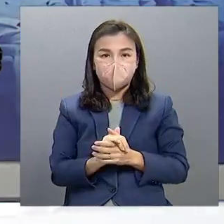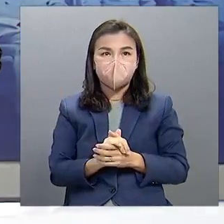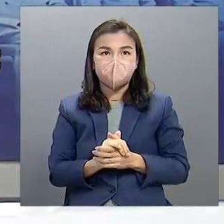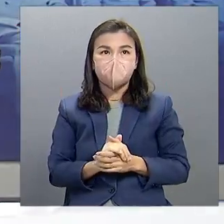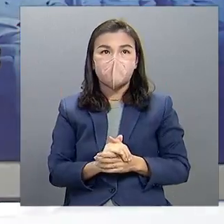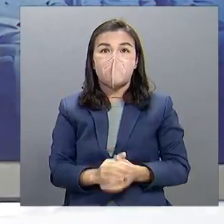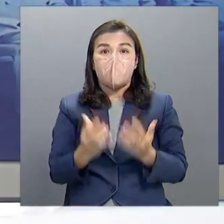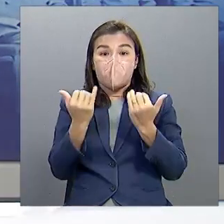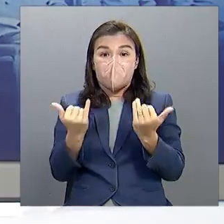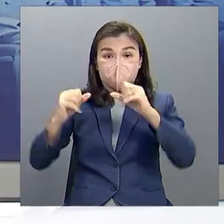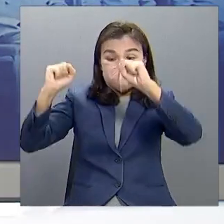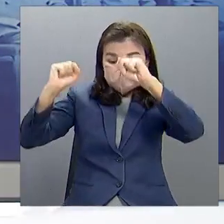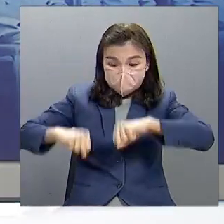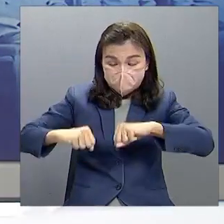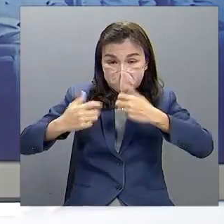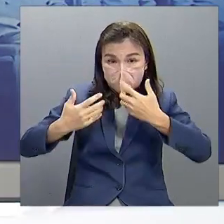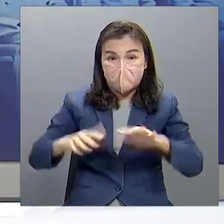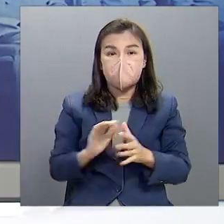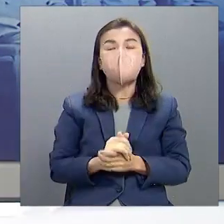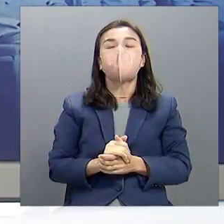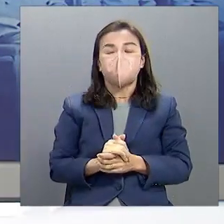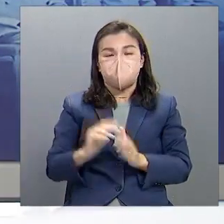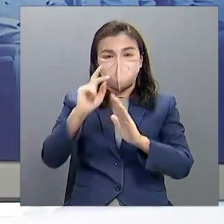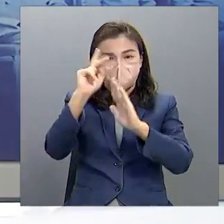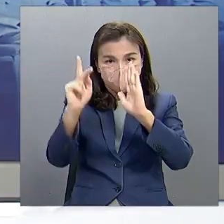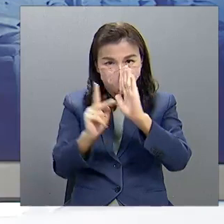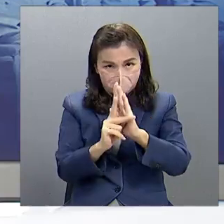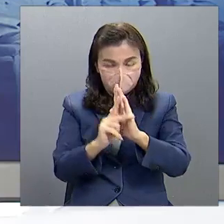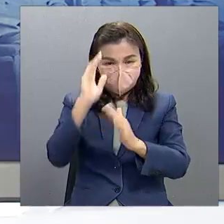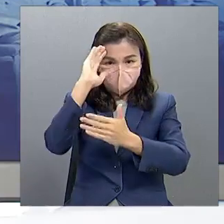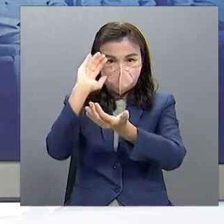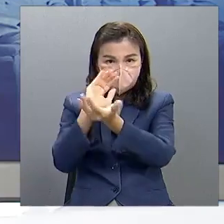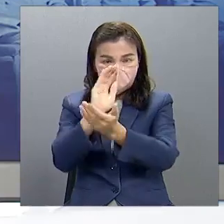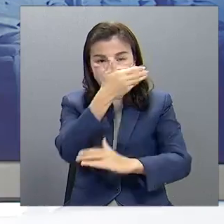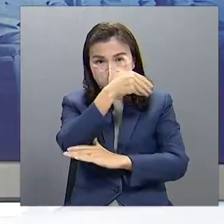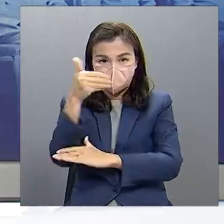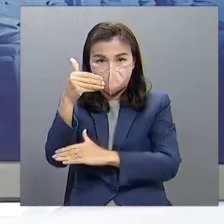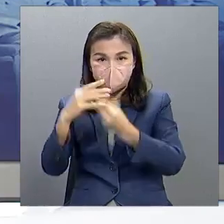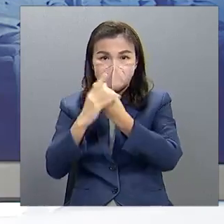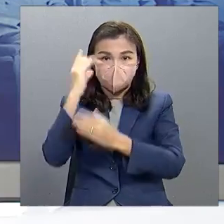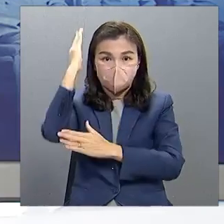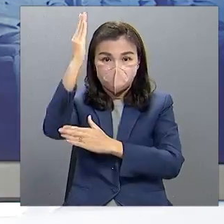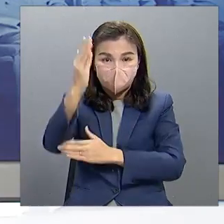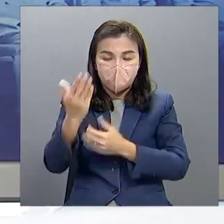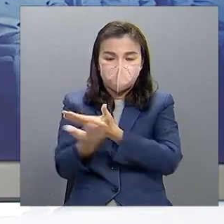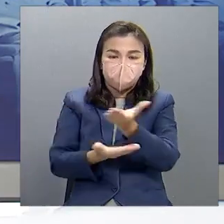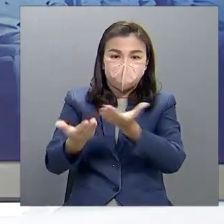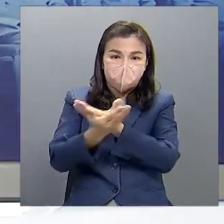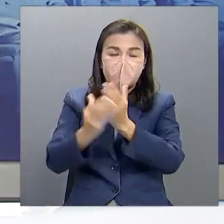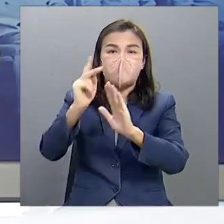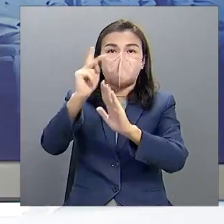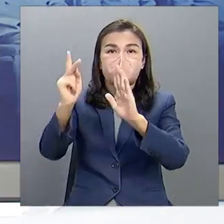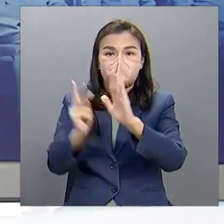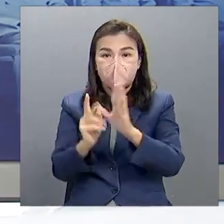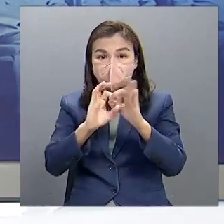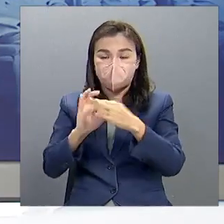ติเห็นชอบร่างกฎหมายตำรวจแห่งชาติสัปดาห์หน้าก็จะได้ถกกันในเรื่องของร่างกฎหมายเกี่ยวกับการเลือกตั้งทั้ง